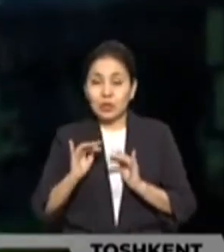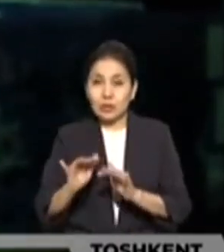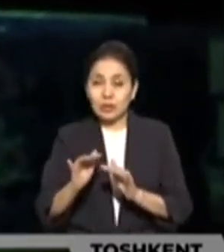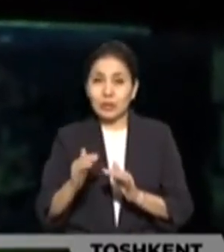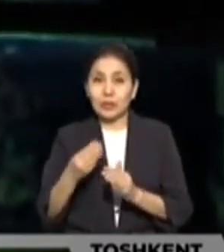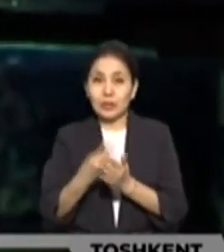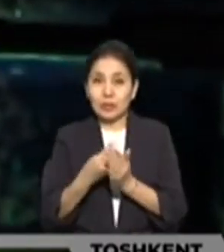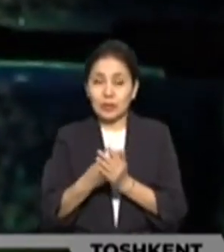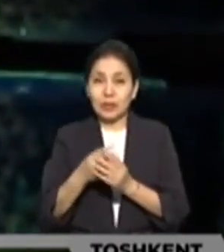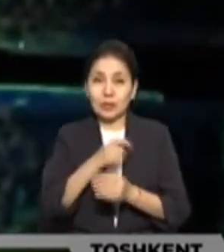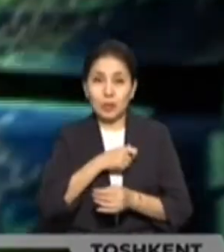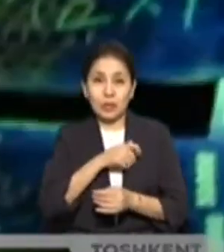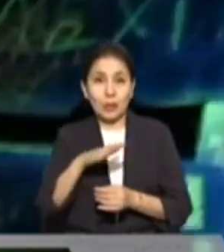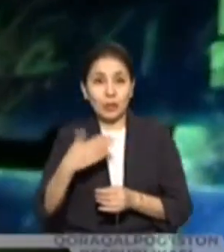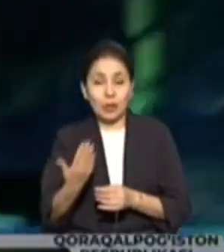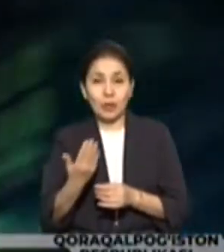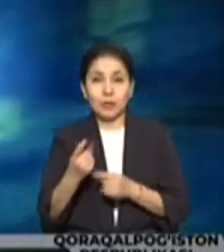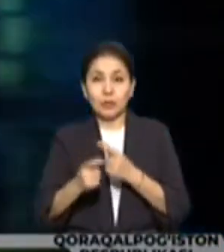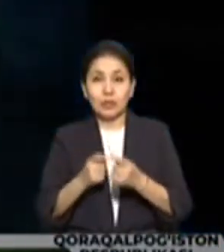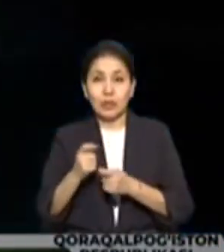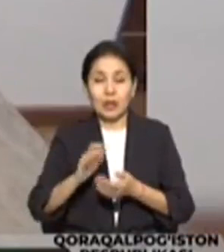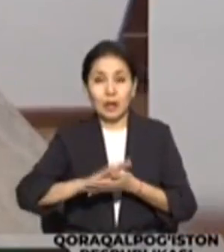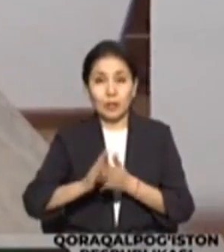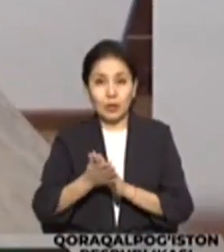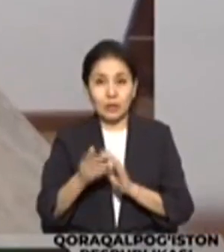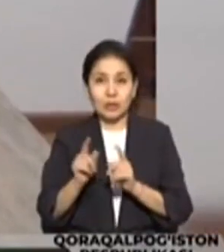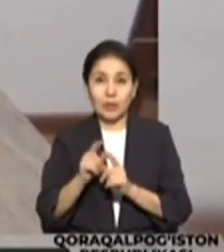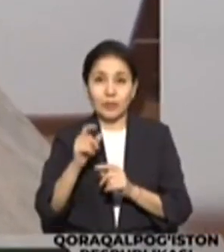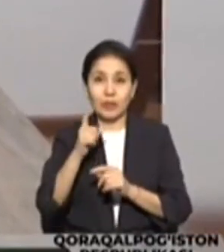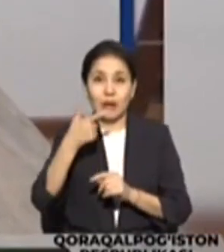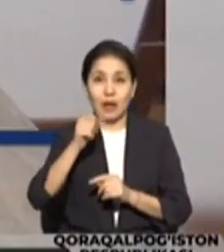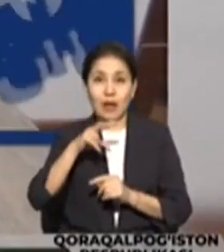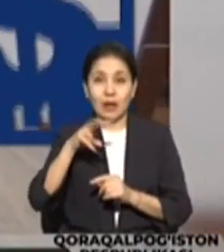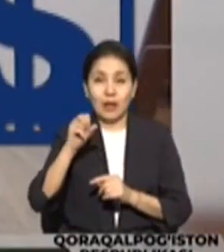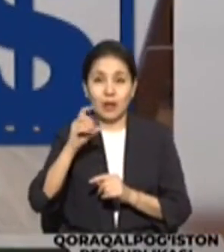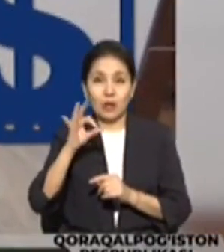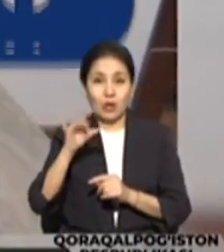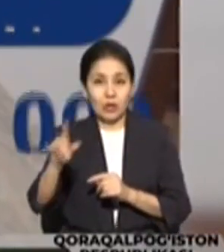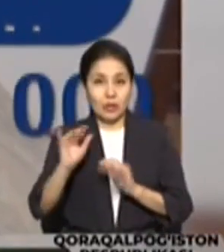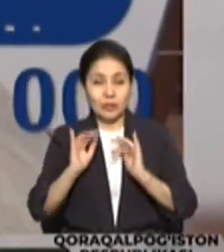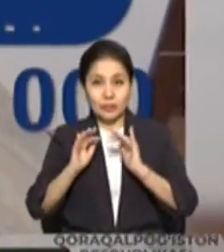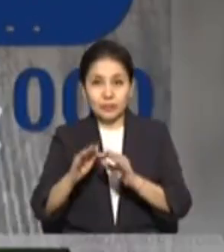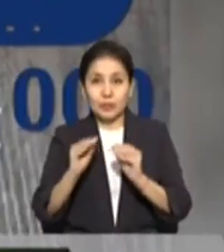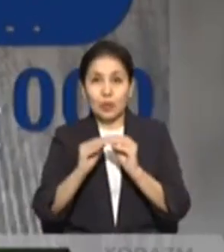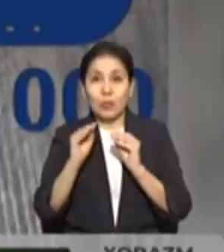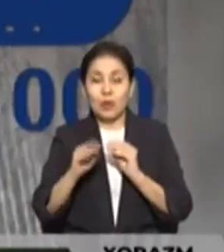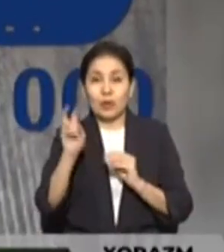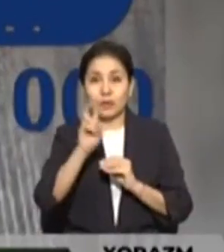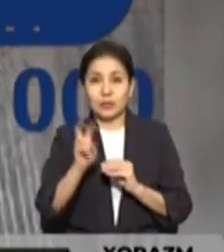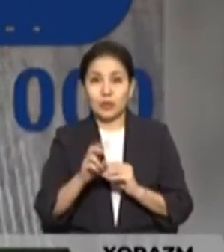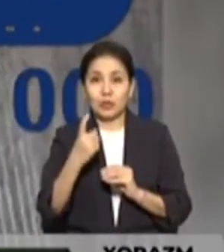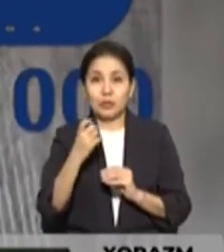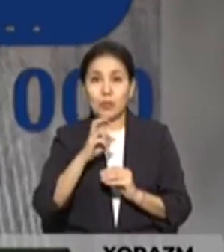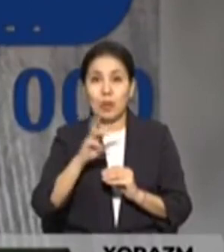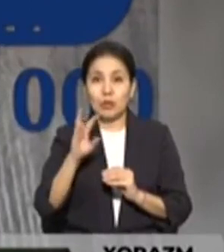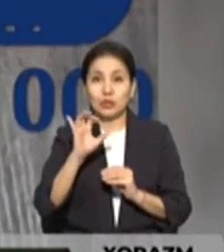qarshi kurashish departamentining hududiy boshqarmasi bilan hamkorlikda G'alla Orol tumanida o'tkazilgan tezkor tadbirda u 10 ming AQSh dollari va 100 million